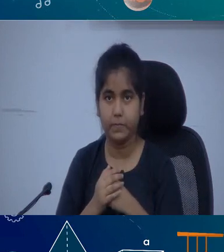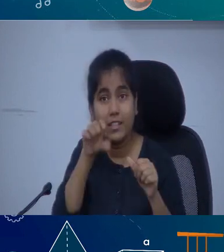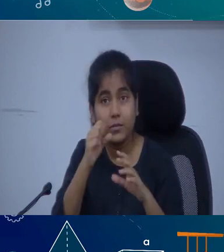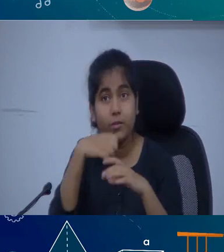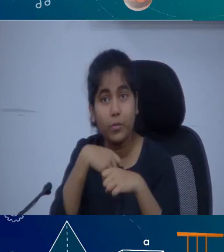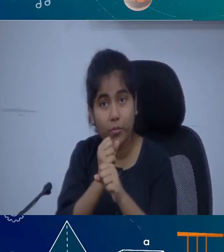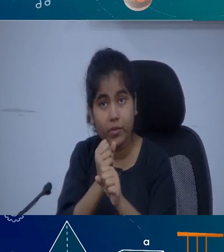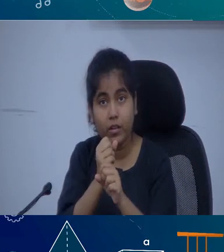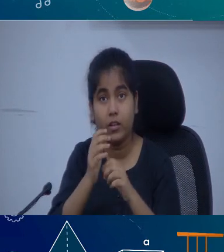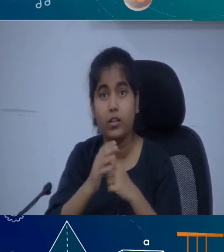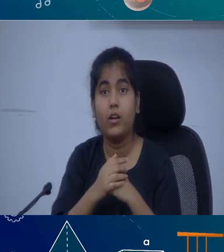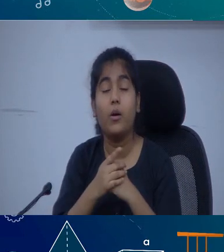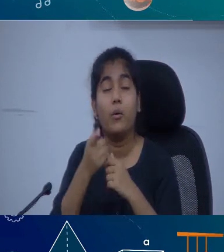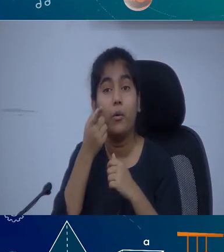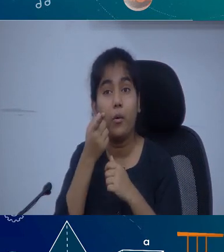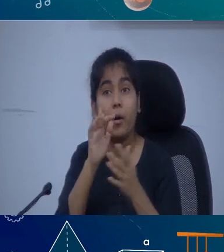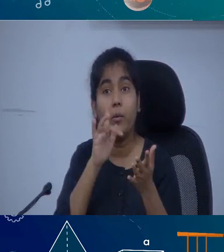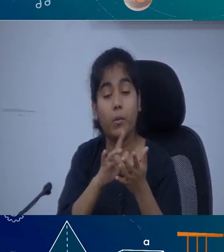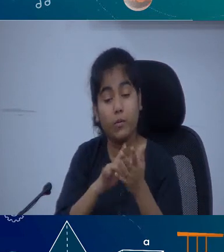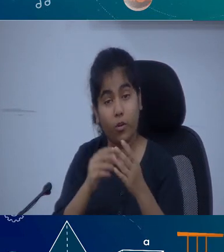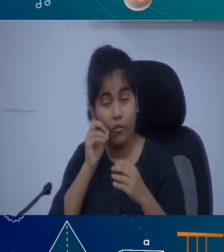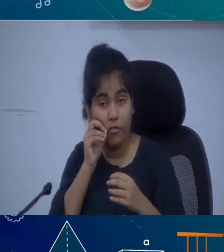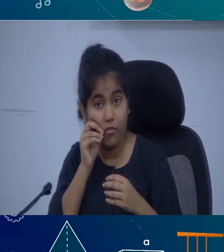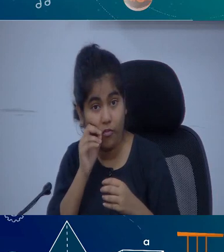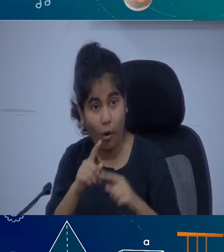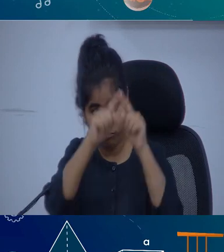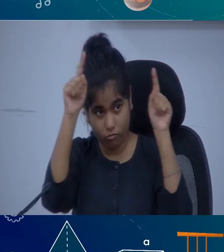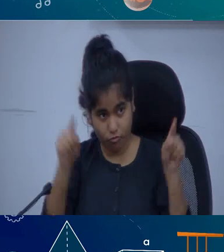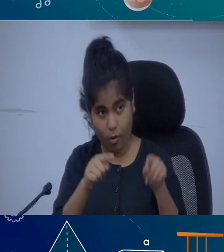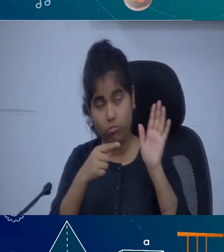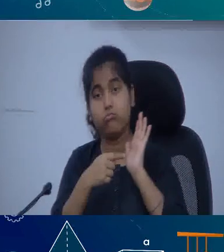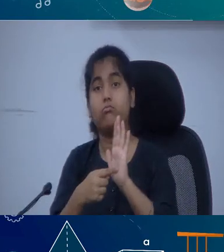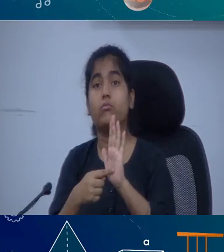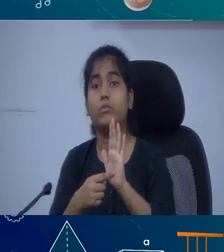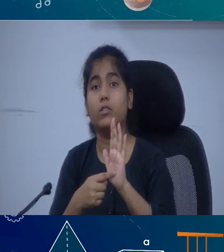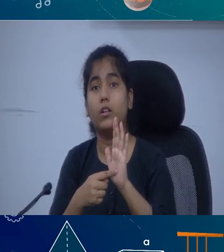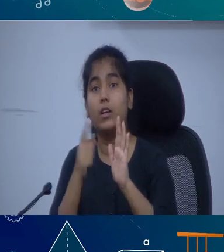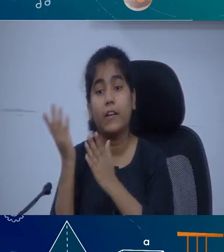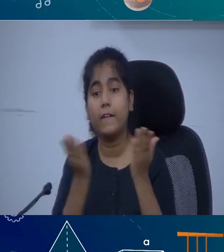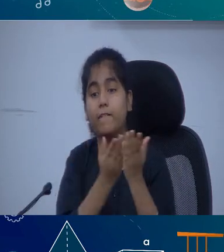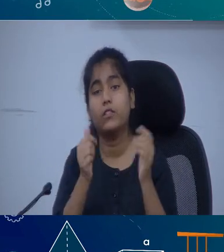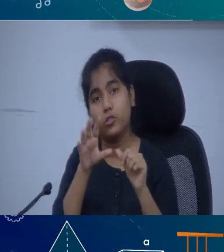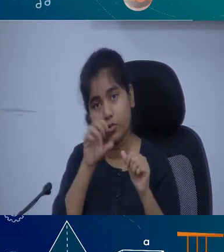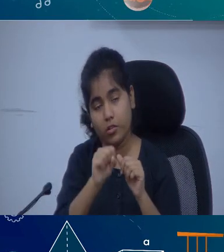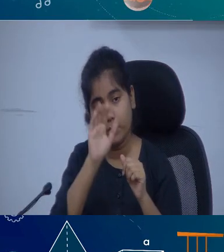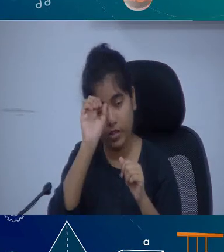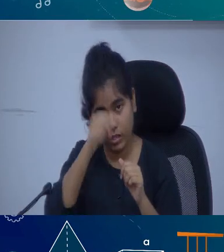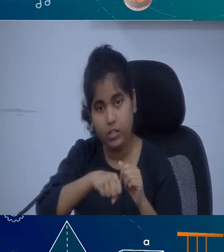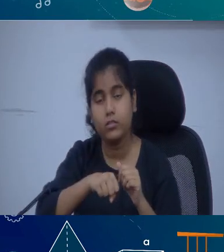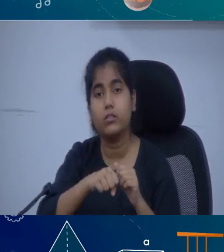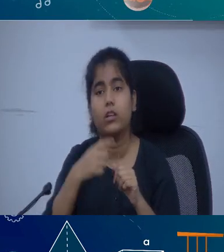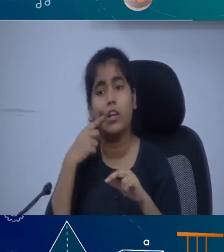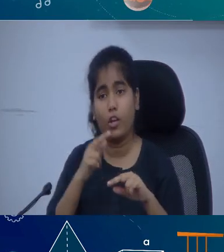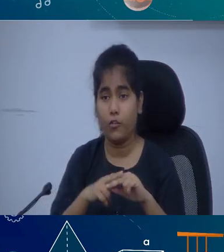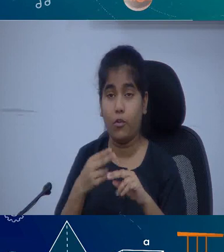पाएँ. लास्ट एंड मोस्ट इम्पॉर्टेंट, जिसका मैंने जिक्र भी पहले किया था, कि जो भी सुगम में बनाया जा रहा है वहाँ पर आपको